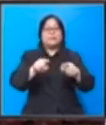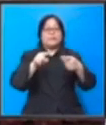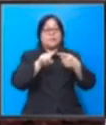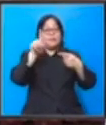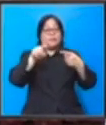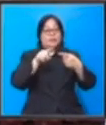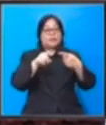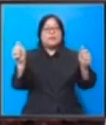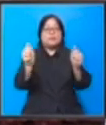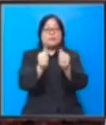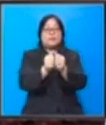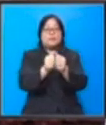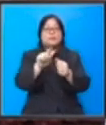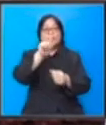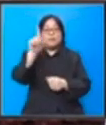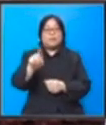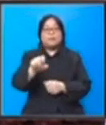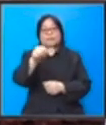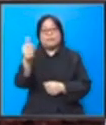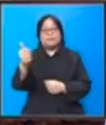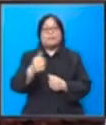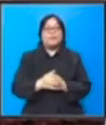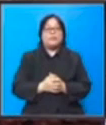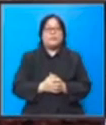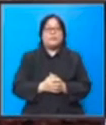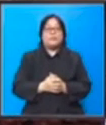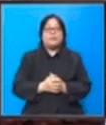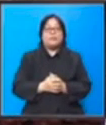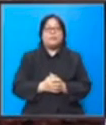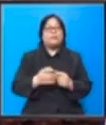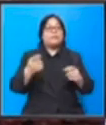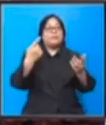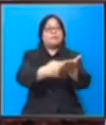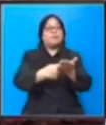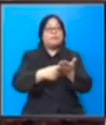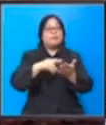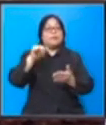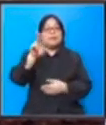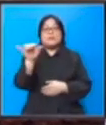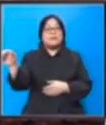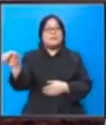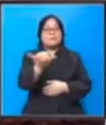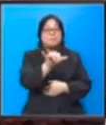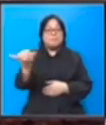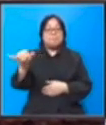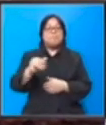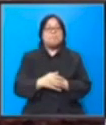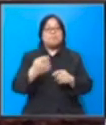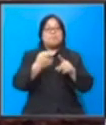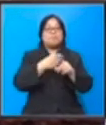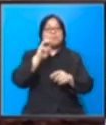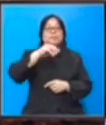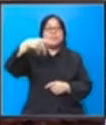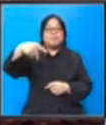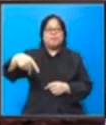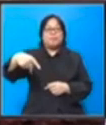ini bersekali dengan satu soalan yang lain, iaitu membincangkan isu yang sama, iaitu daripada Yang